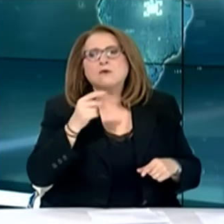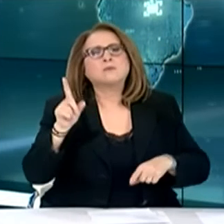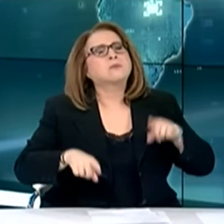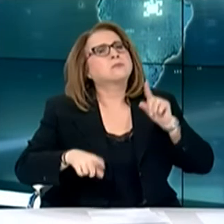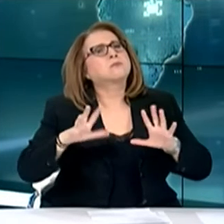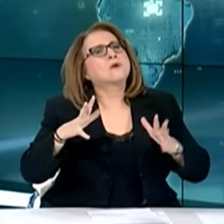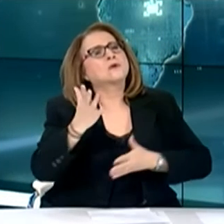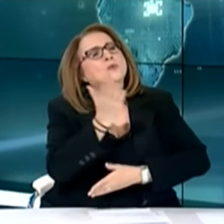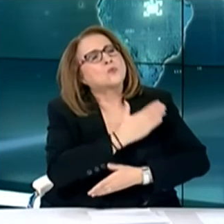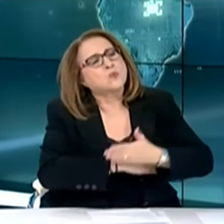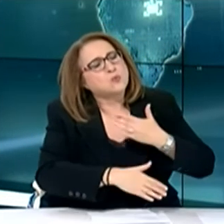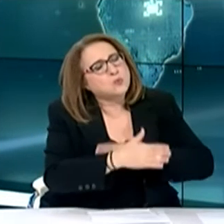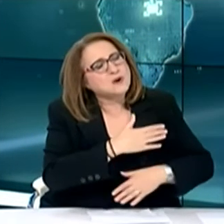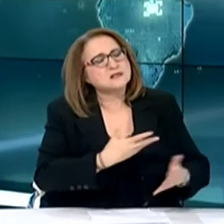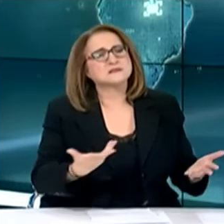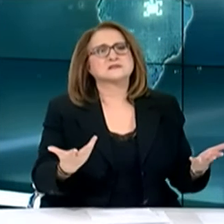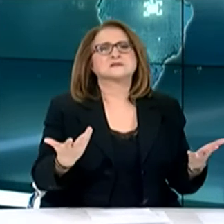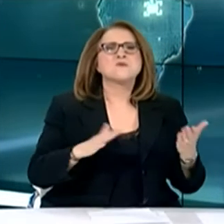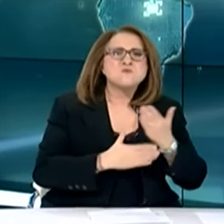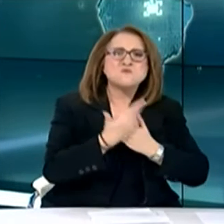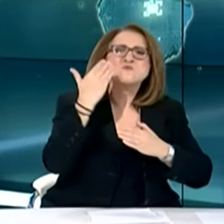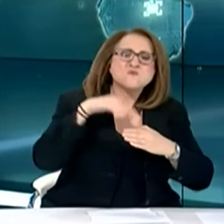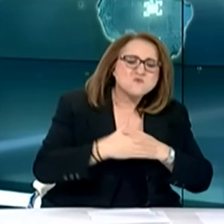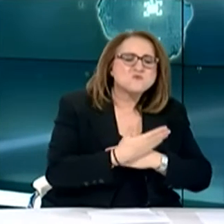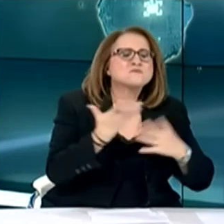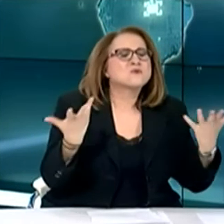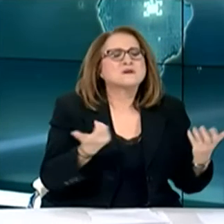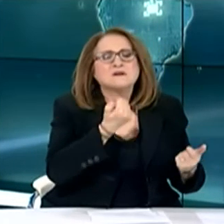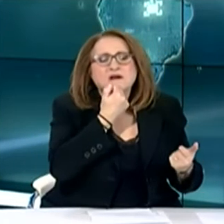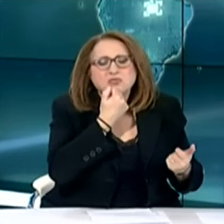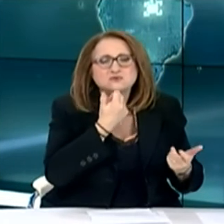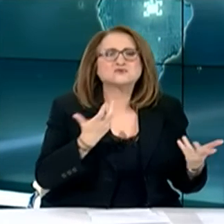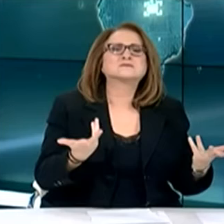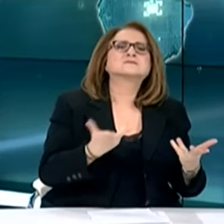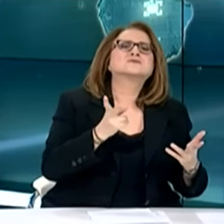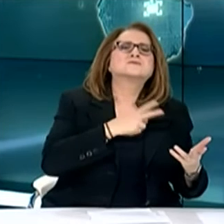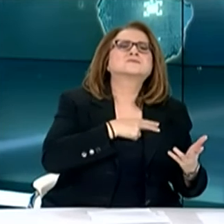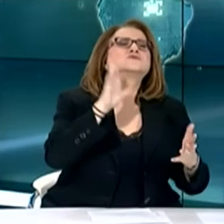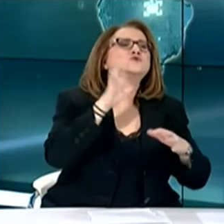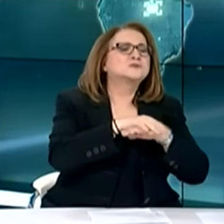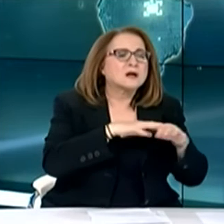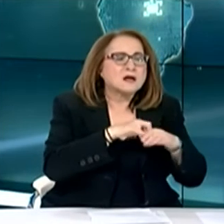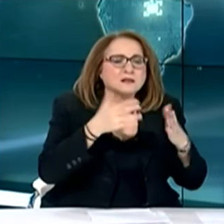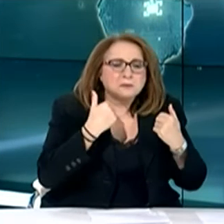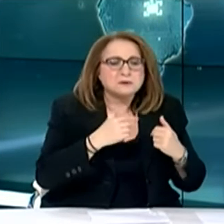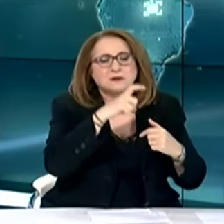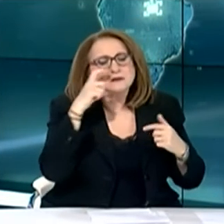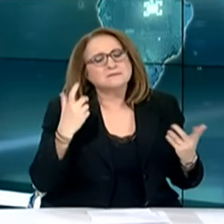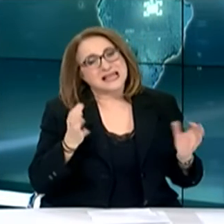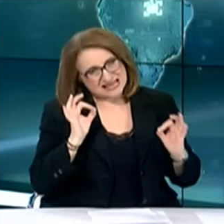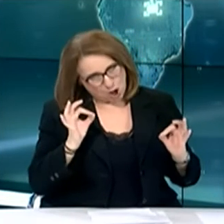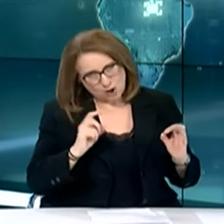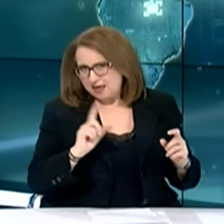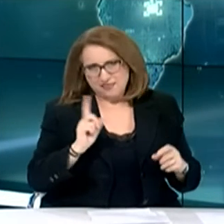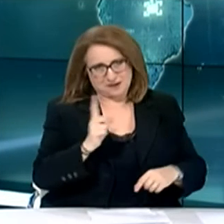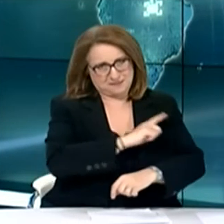στην αστοχία, την διαγνωστική εκείνη τη στιγμή, μπορεί να μην χρησιμοποιήσουν τα απαραίτητα μέτρα. Δεν πρέπει όμως να συμβαίνει αυτό. Θα